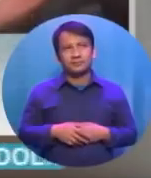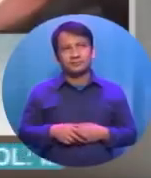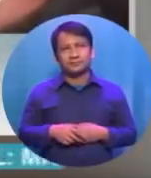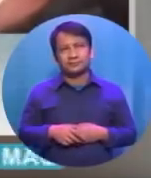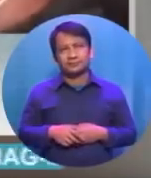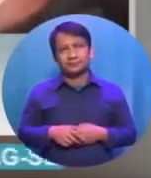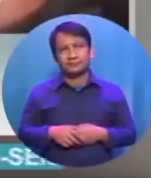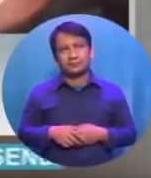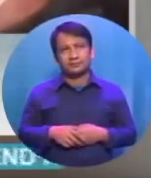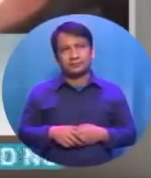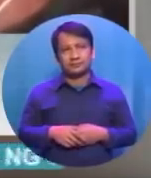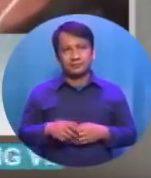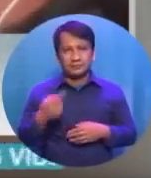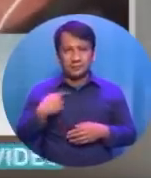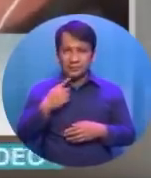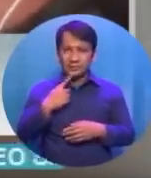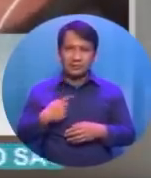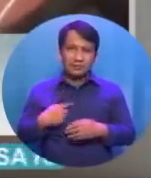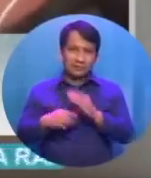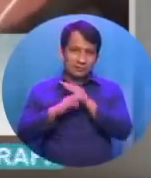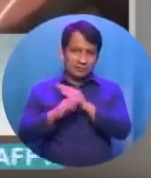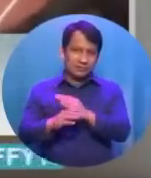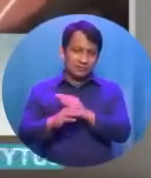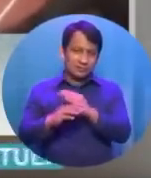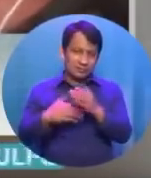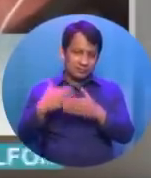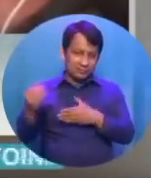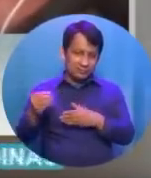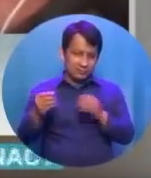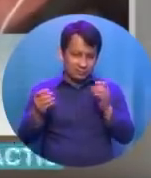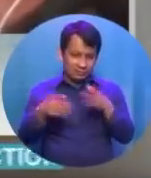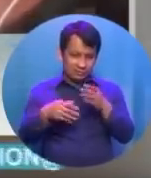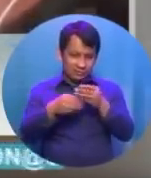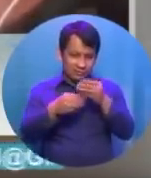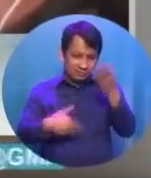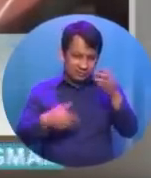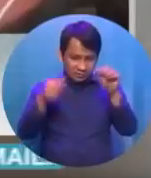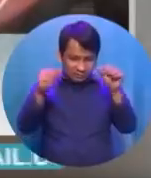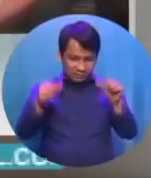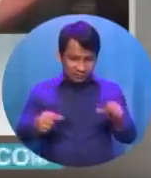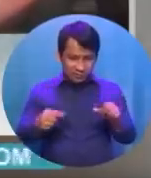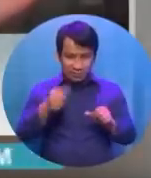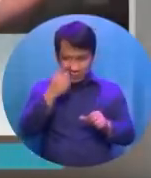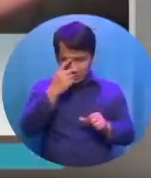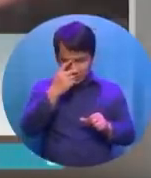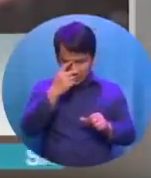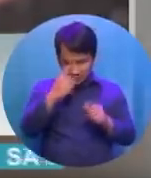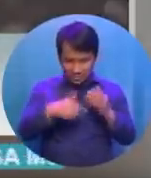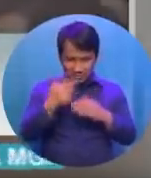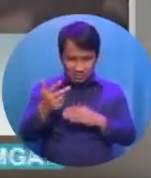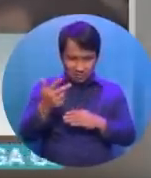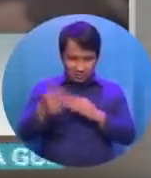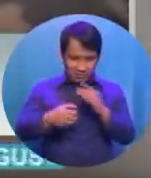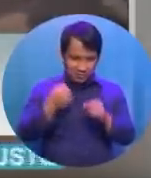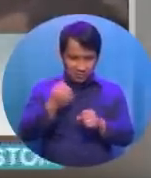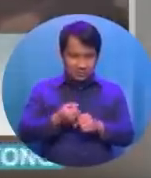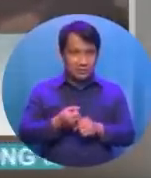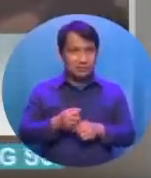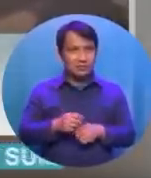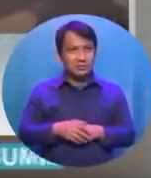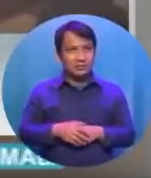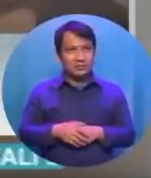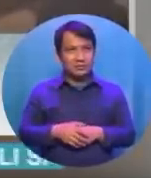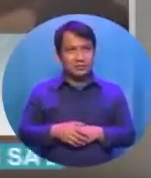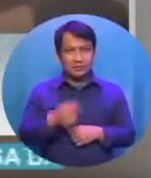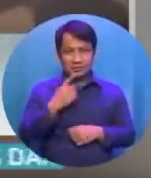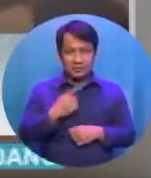Okay. Tapos bigla ko na lang, binlock mo ako, tapos bigla ko na lang nag-comment dun sa ano, sa post ko na after 3 years ago, na